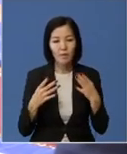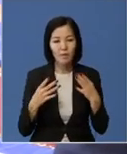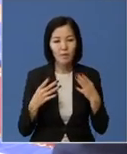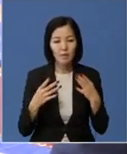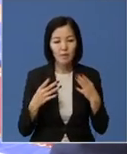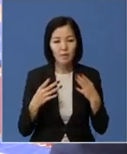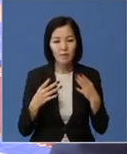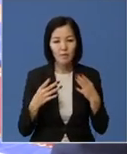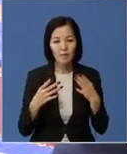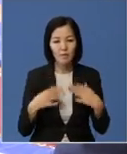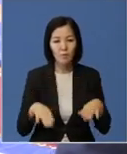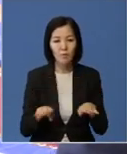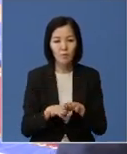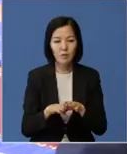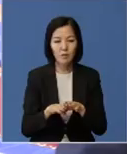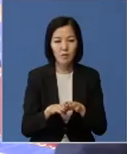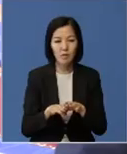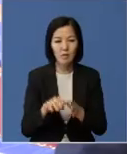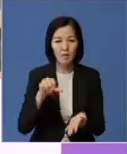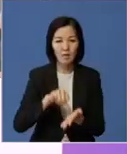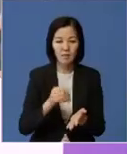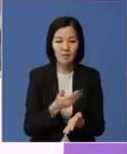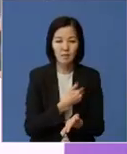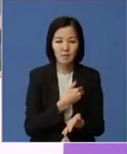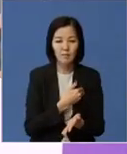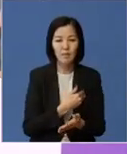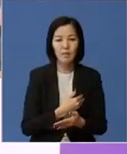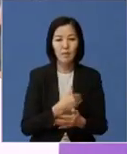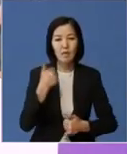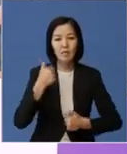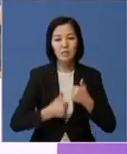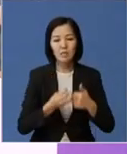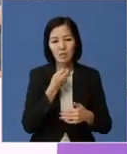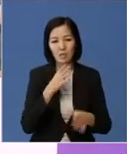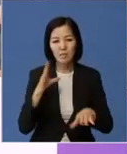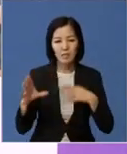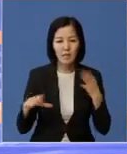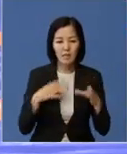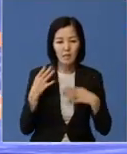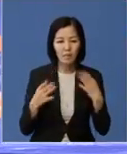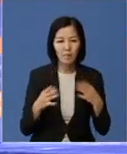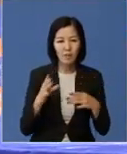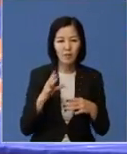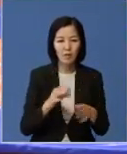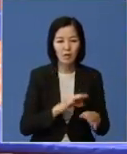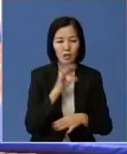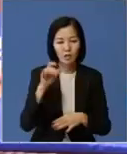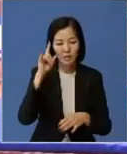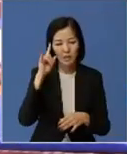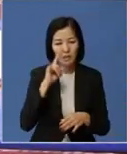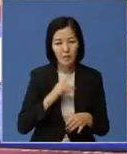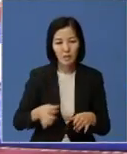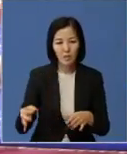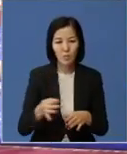ерекшеліктеріне қарамай спортпен айналысып, осындай боз кілемде бақтарын сынаса екен дейміз. Бұл жарысқа жақсы дайындықпен келген өңірдің бірі Шығыс Қазақстан облысының Амансы.